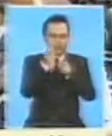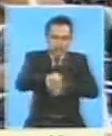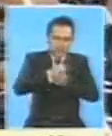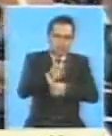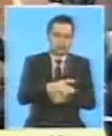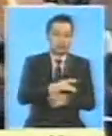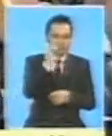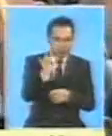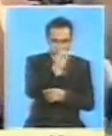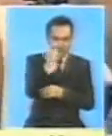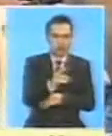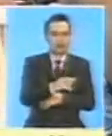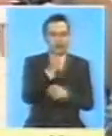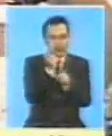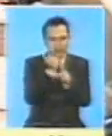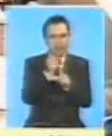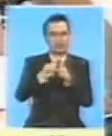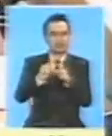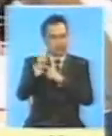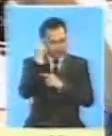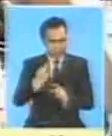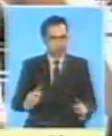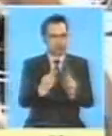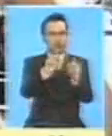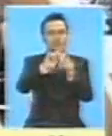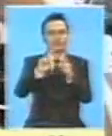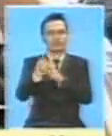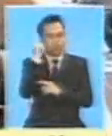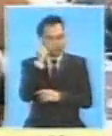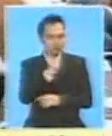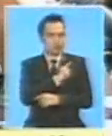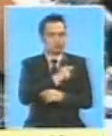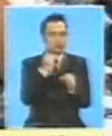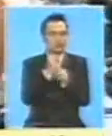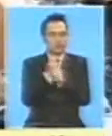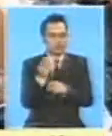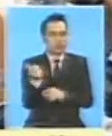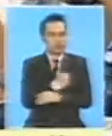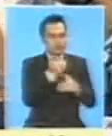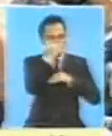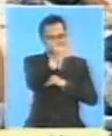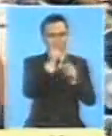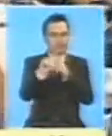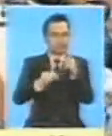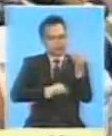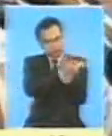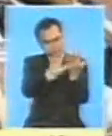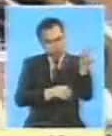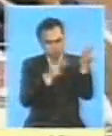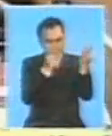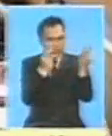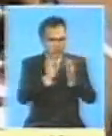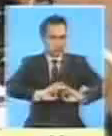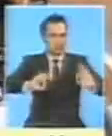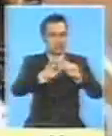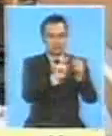ตว์นะครับอันนี้ก็คงเป็นเรื่องของหลายกระทรวงที่เกี่ยวข้องต้องนำมาให้ไปถึงประชาชนให้ได้โดยเร็วกำหนดพื้นที่ชัดเจนอะไรหลักอะไรรองอะไร